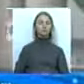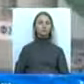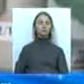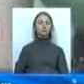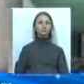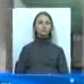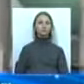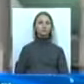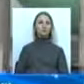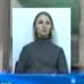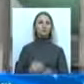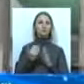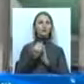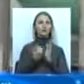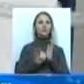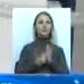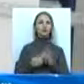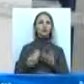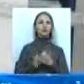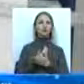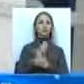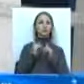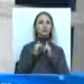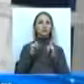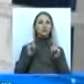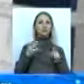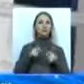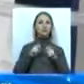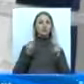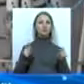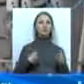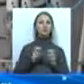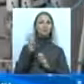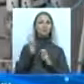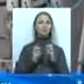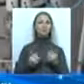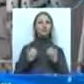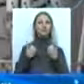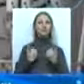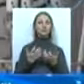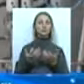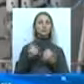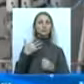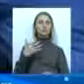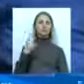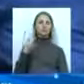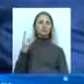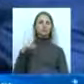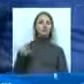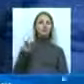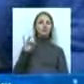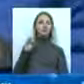жатырмыз. Индустриалды инновациялық даму бағдарламасы аясында өнеркәсіптік кәсіпорындар ашу үшін шамамен бүгінге дейін 51 миллиард теңге